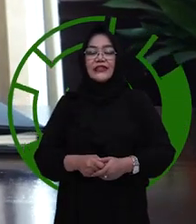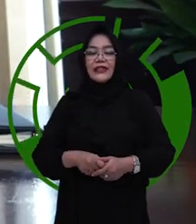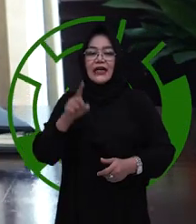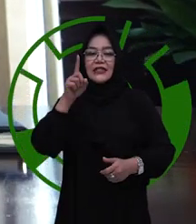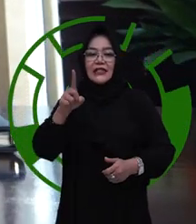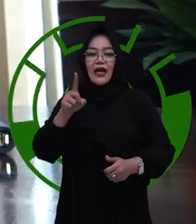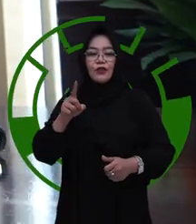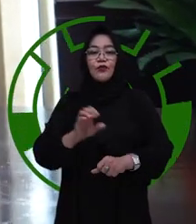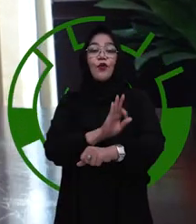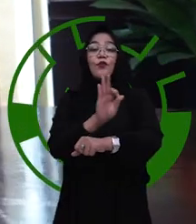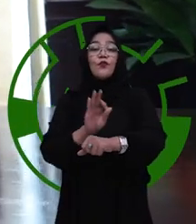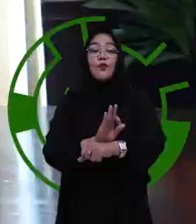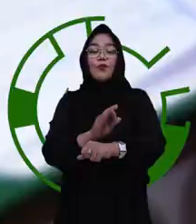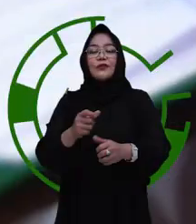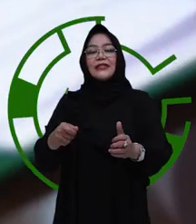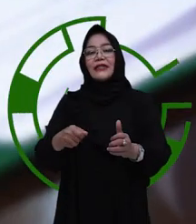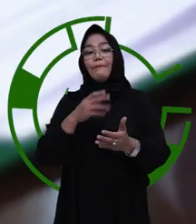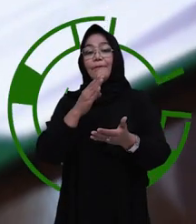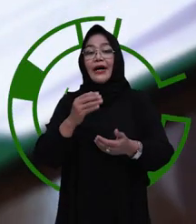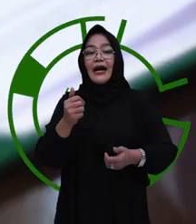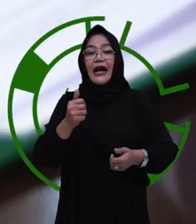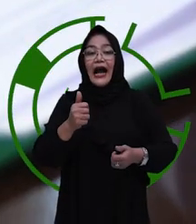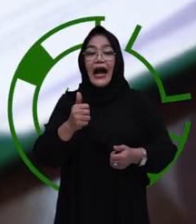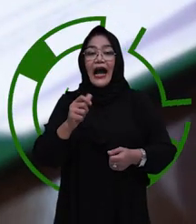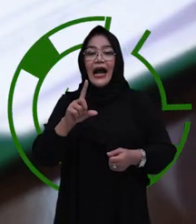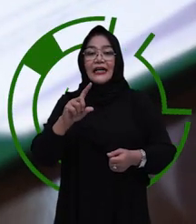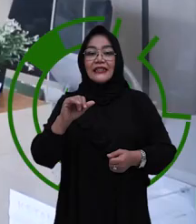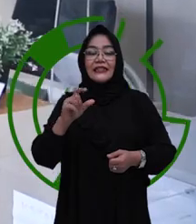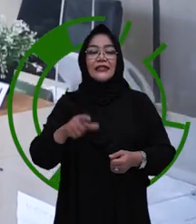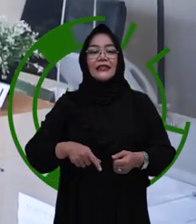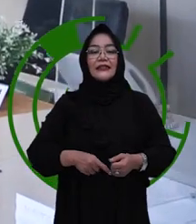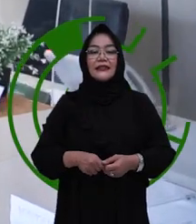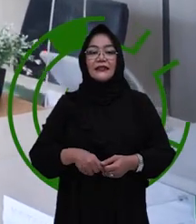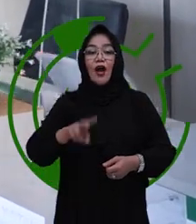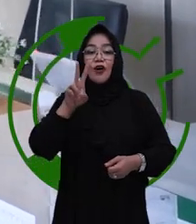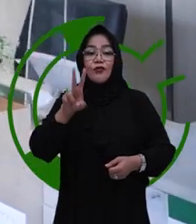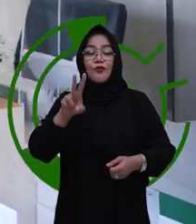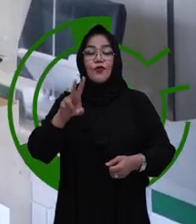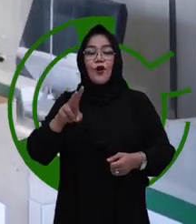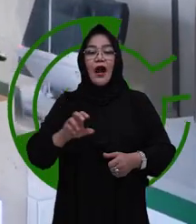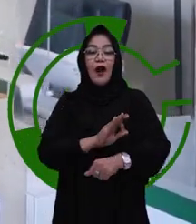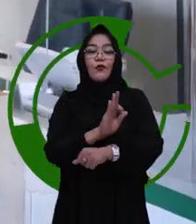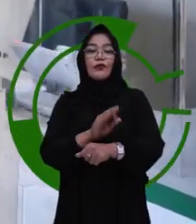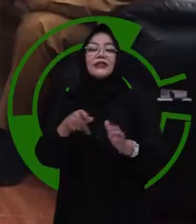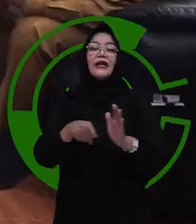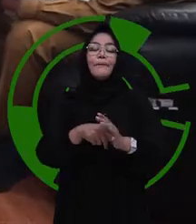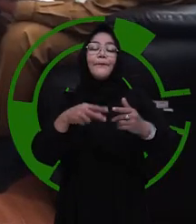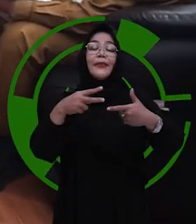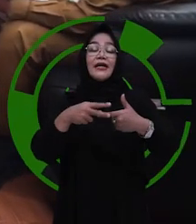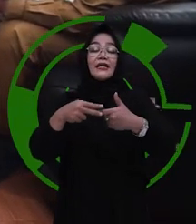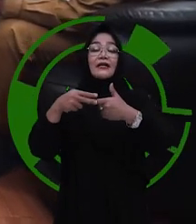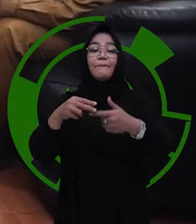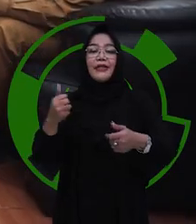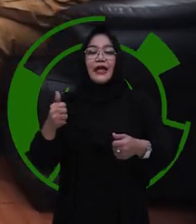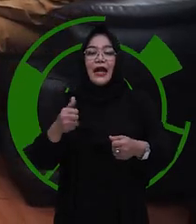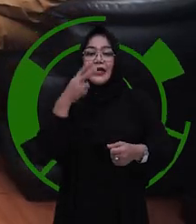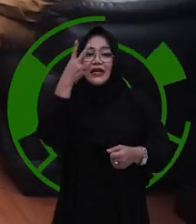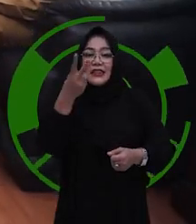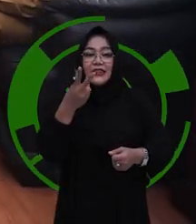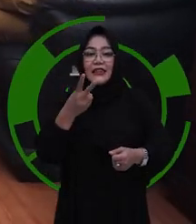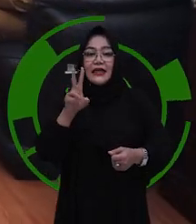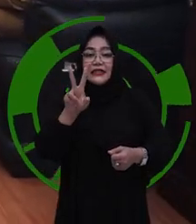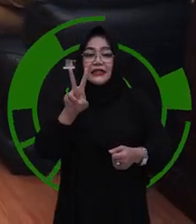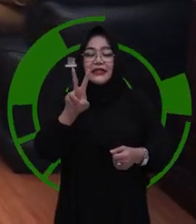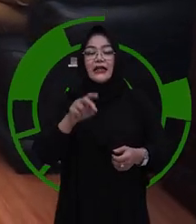1. Fungsi mengadili, judicial power. 2. Fungsi pembinaan. 3. Fungsi